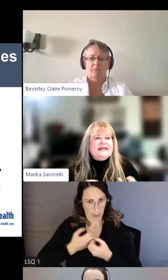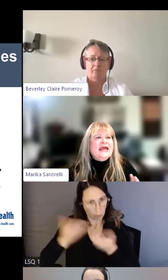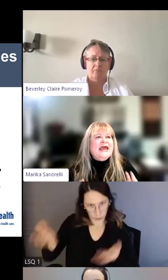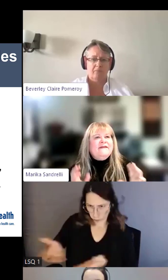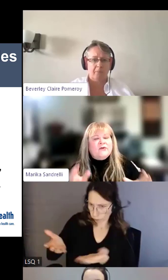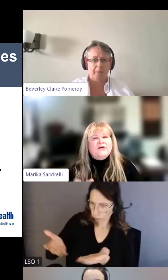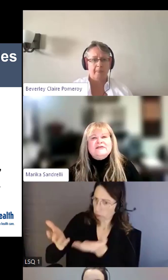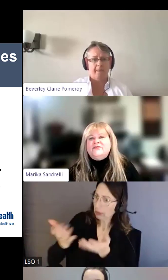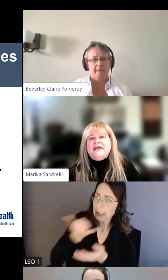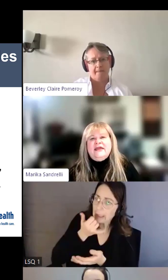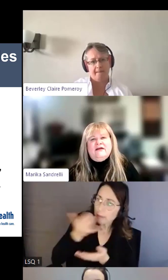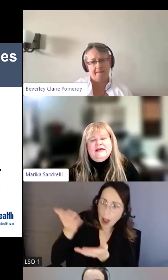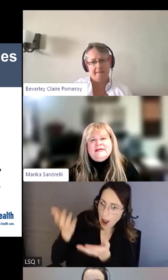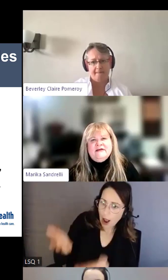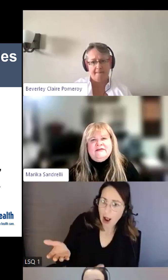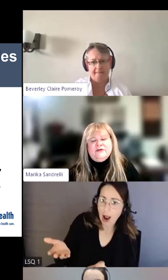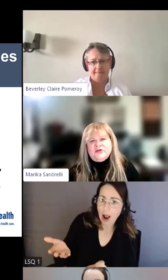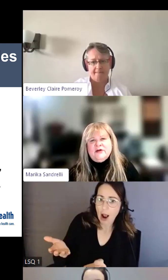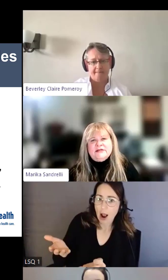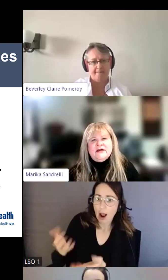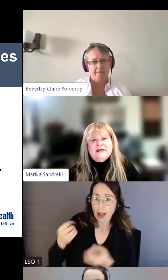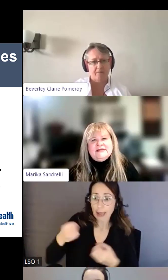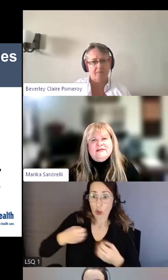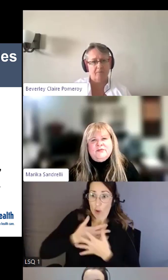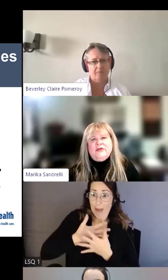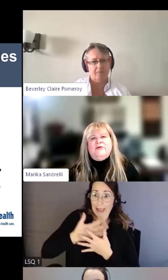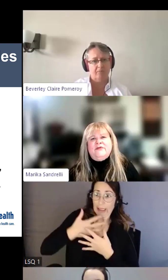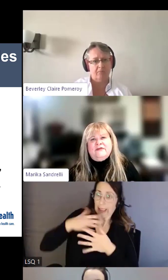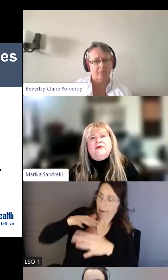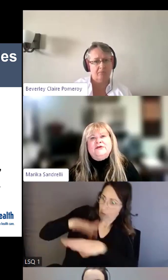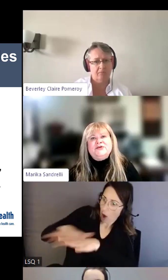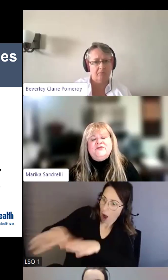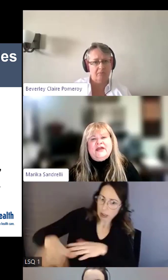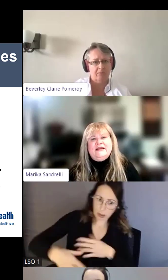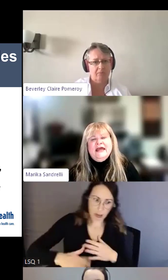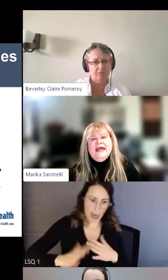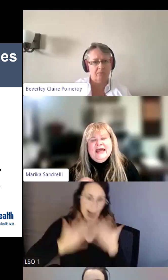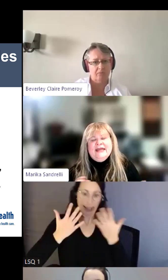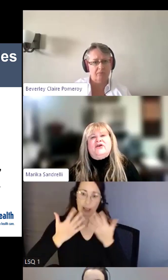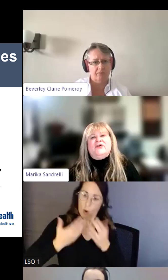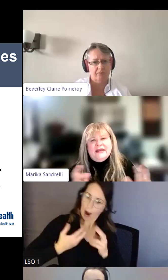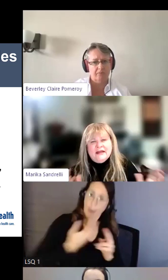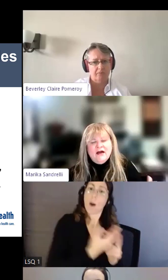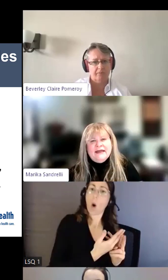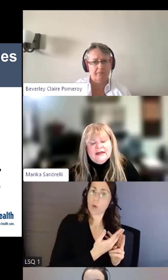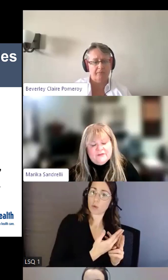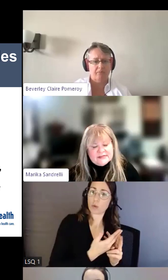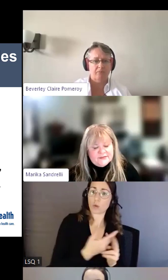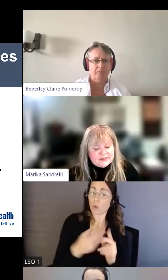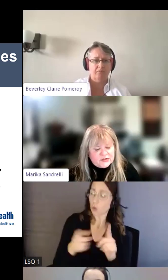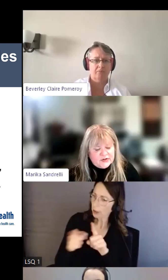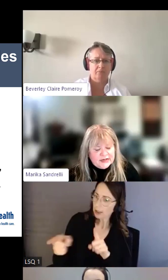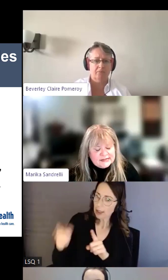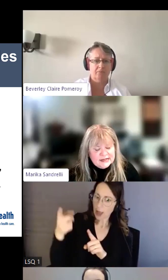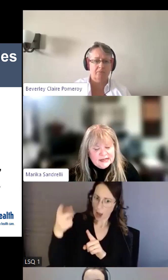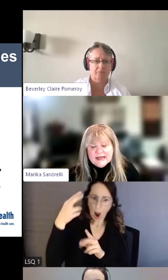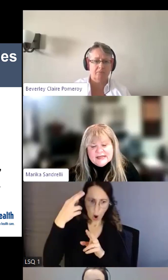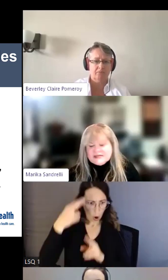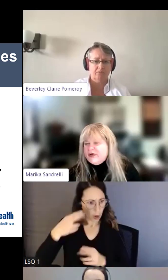ils reconnaissaient aussi qu'ils vivaient ou ils avaient traversé des traumatismes. Et